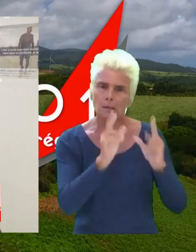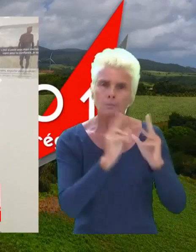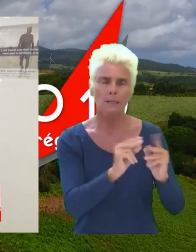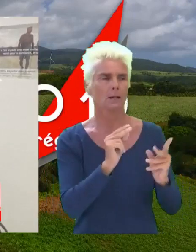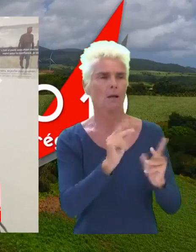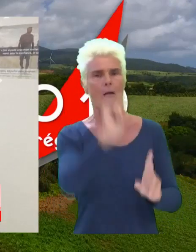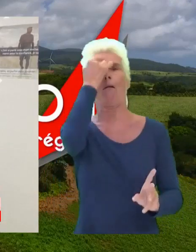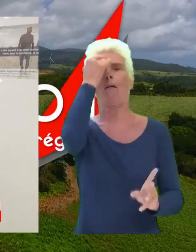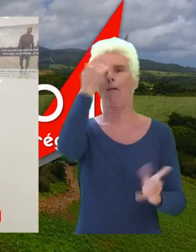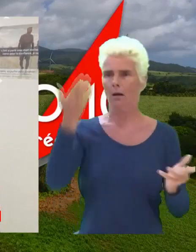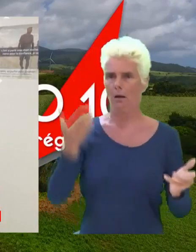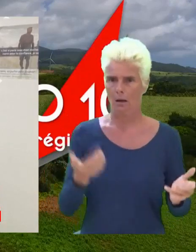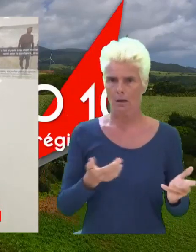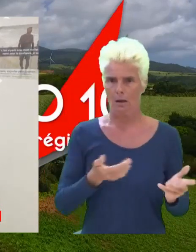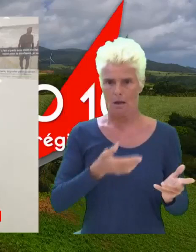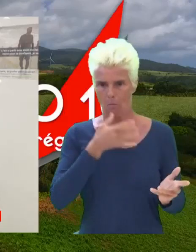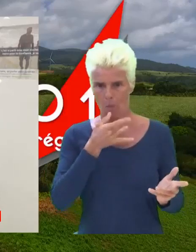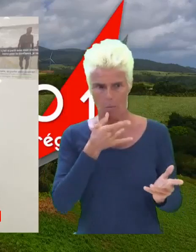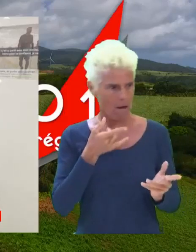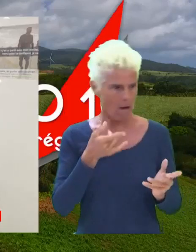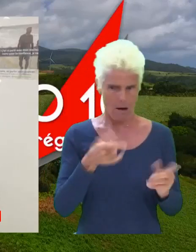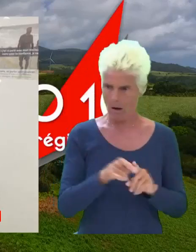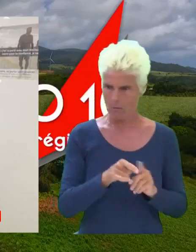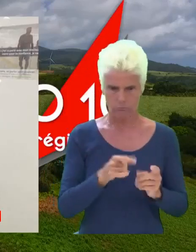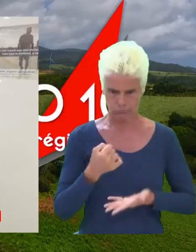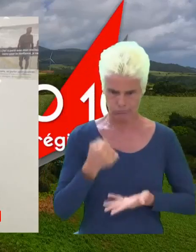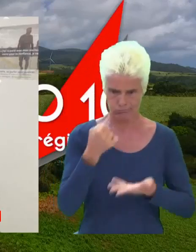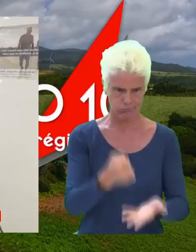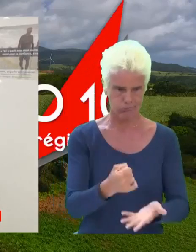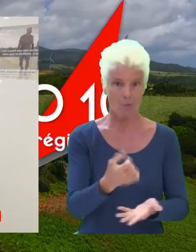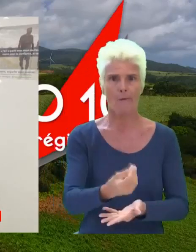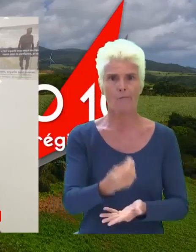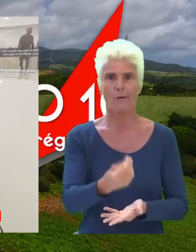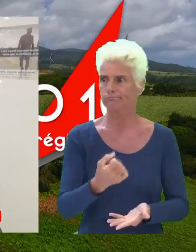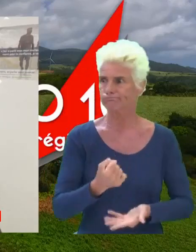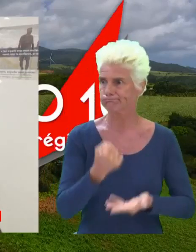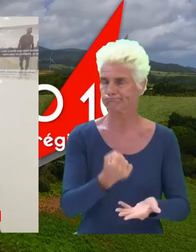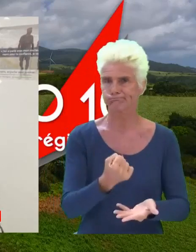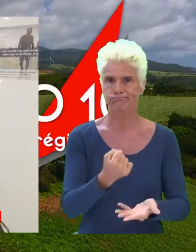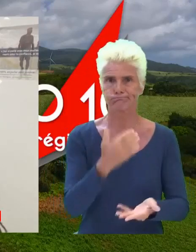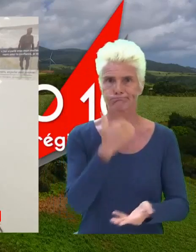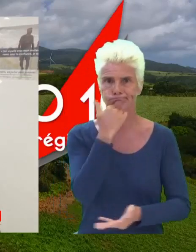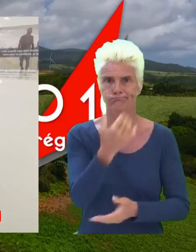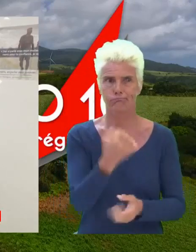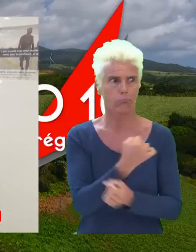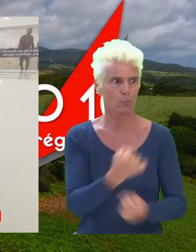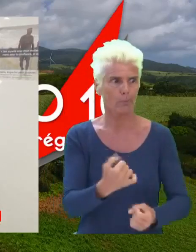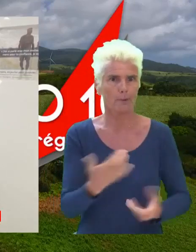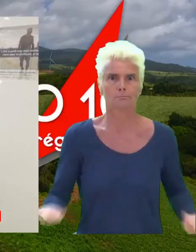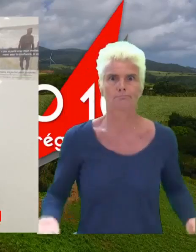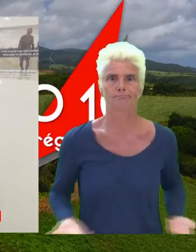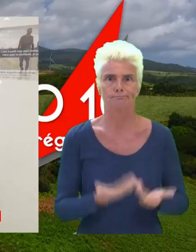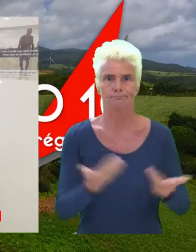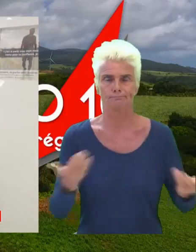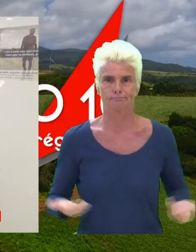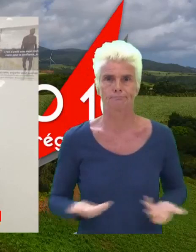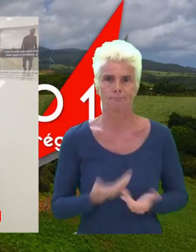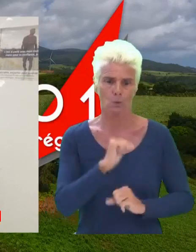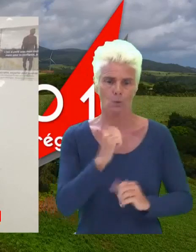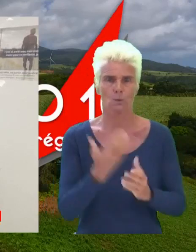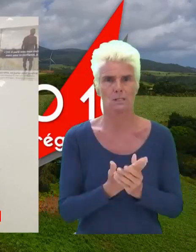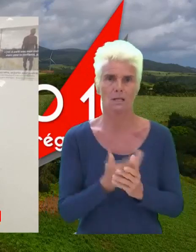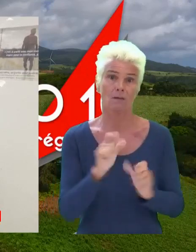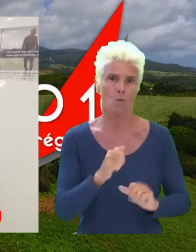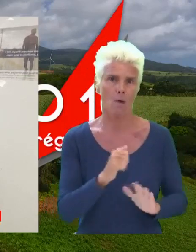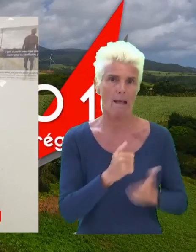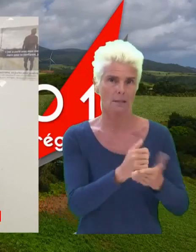compte qu'ils pourront pas transmettre ce bien à aux enfants donc il ils monent le dossier c'est pas